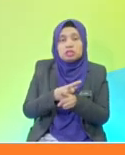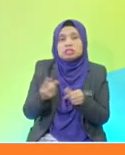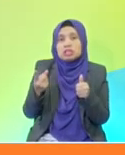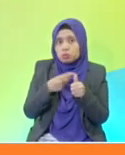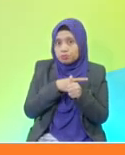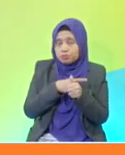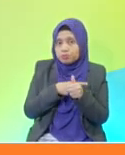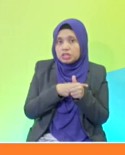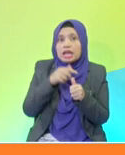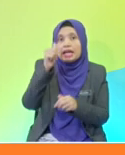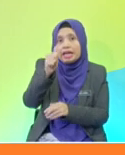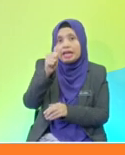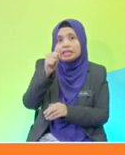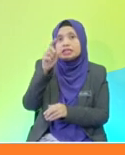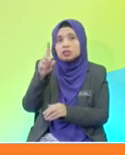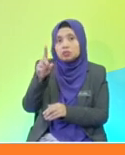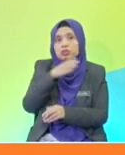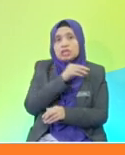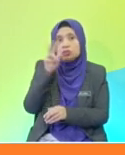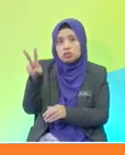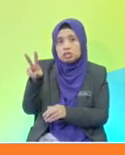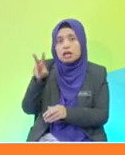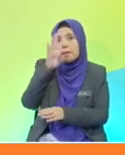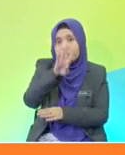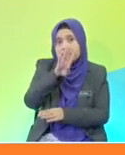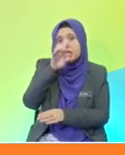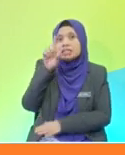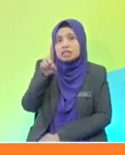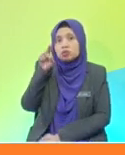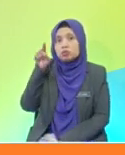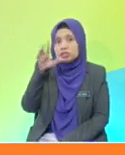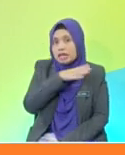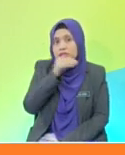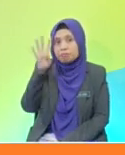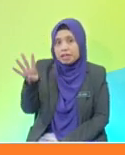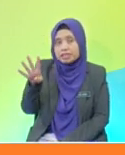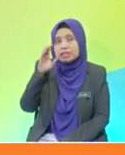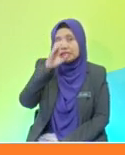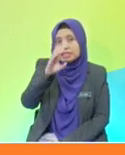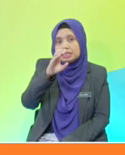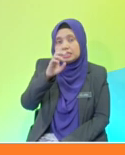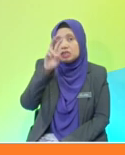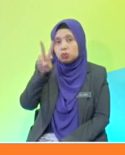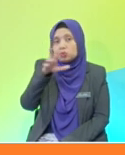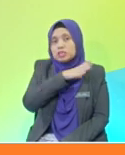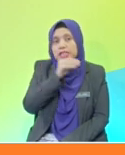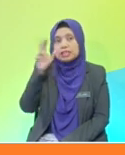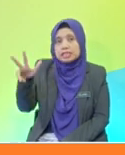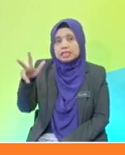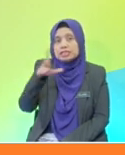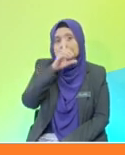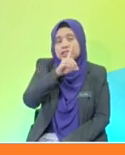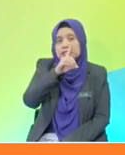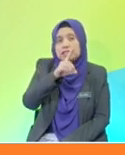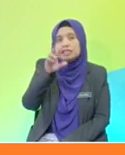contoh E1 dan 2 Oke B1 dan 4 si Duo dan 3 dan d